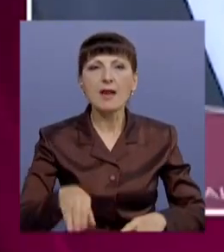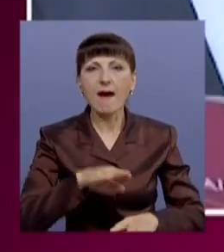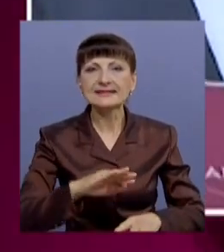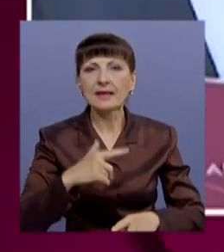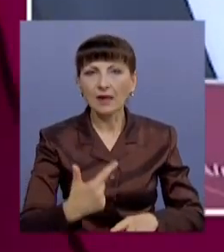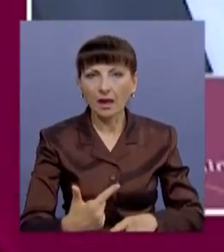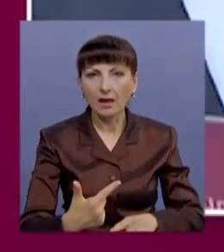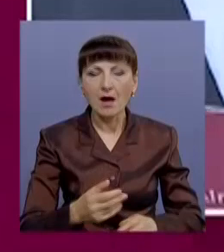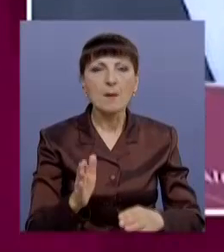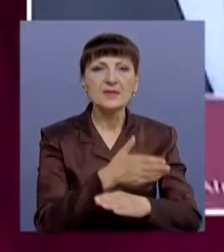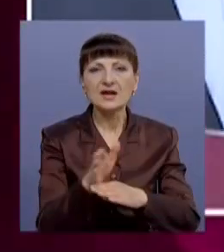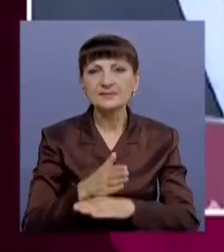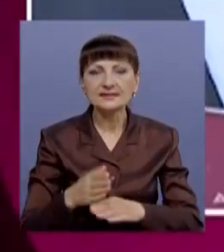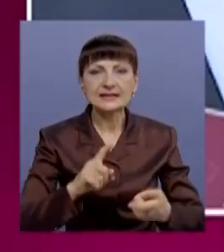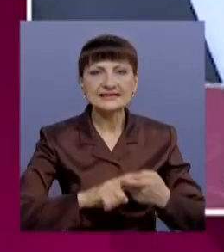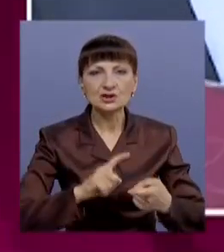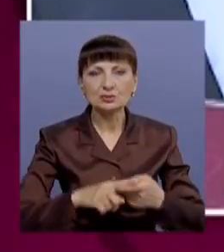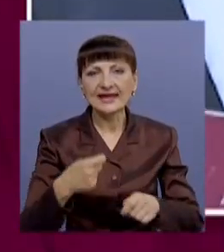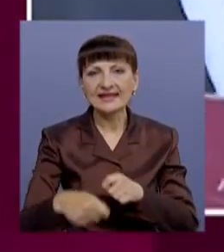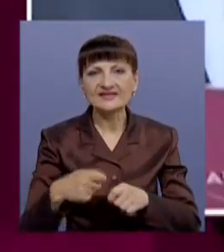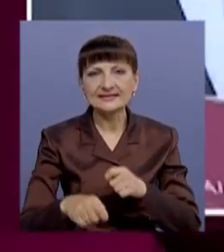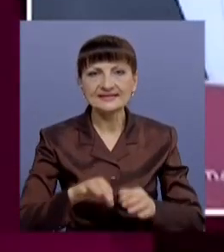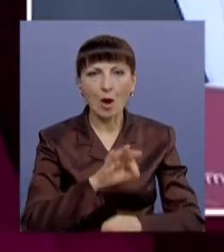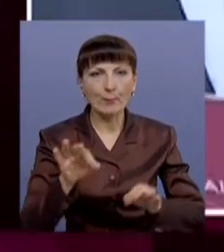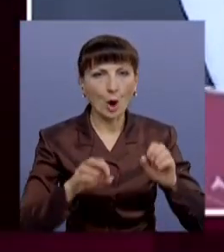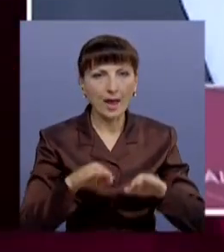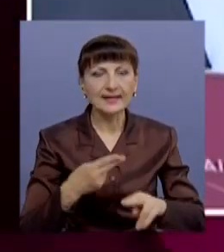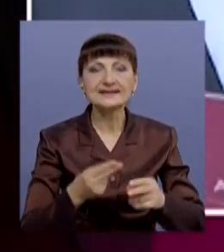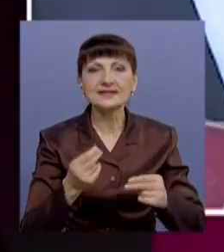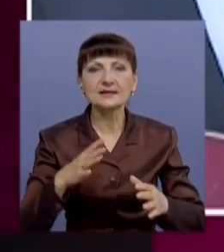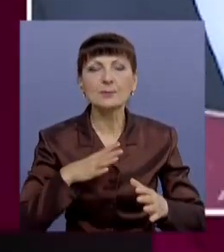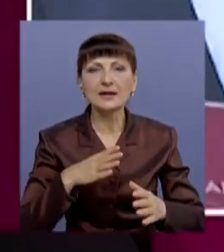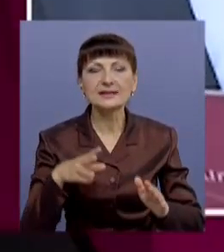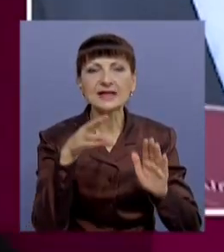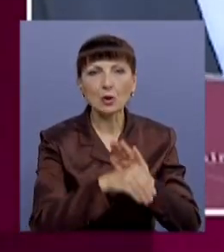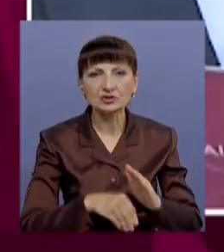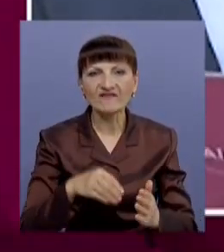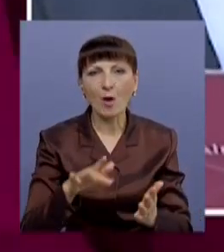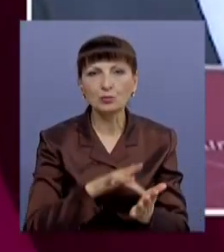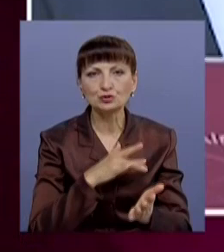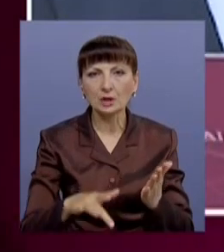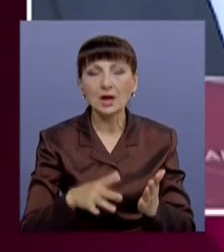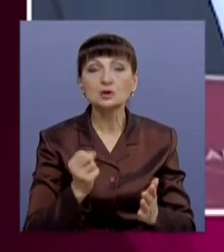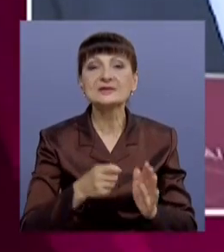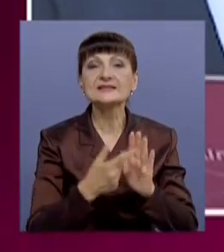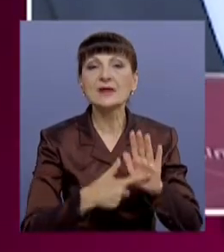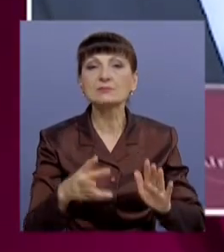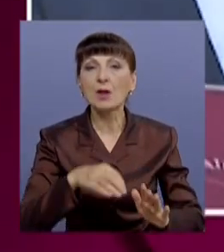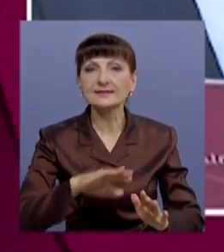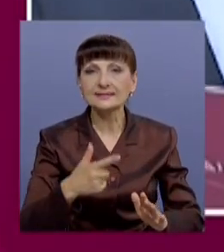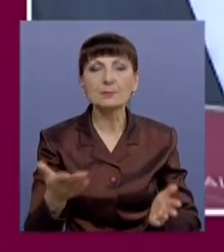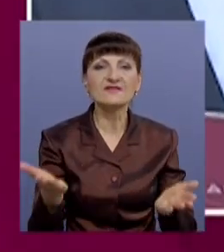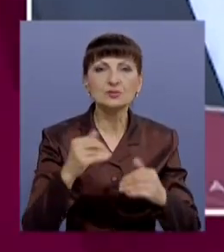тенге перераспределят за счет инвестиционных проектов. Эти деньги были заложены в бюджет. Еще 17 миллиардов тенге привлекут